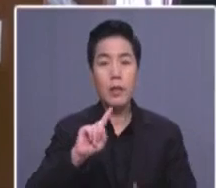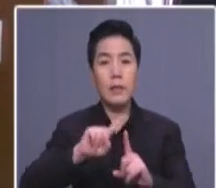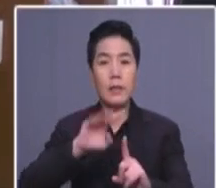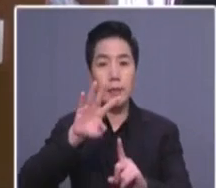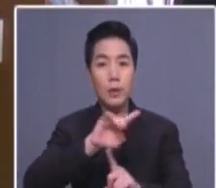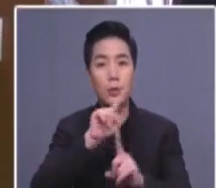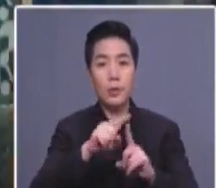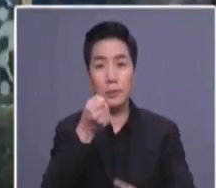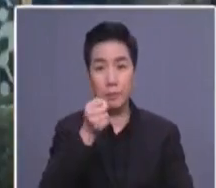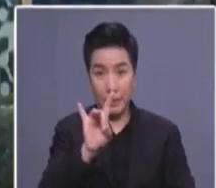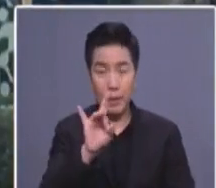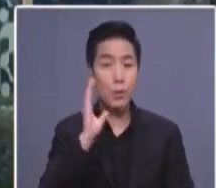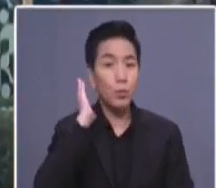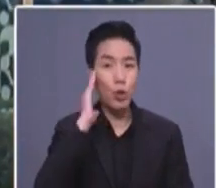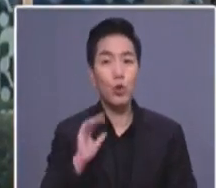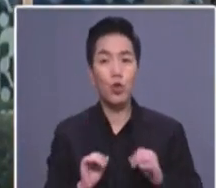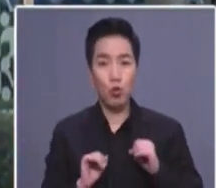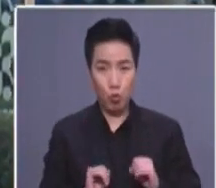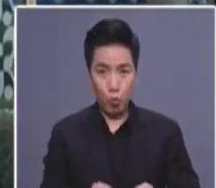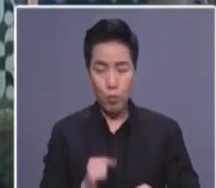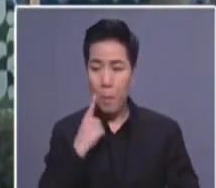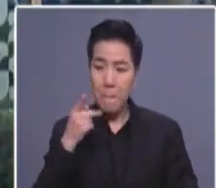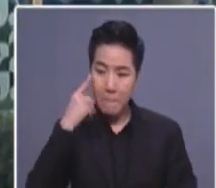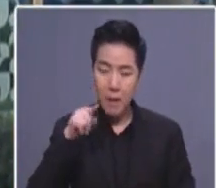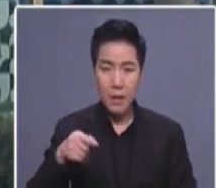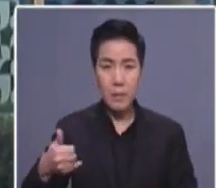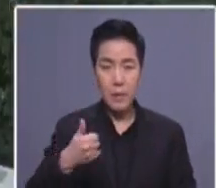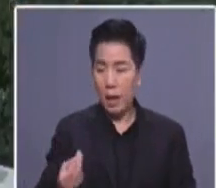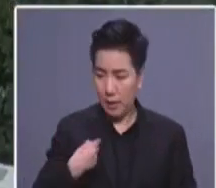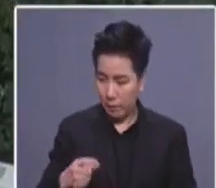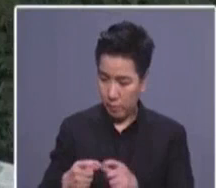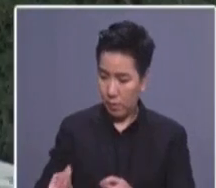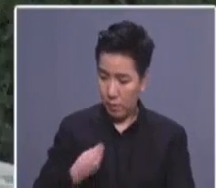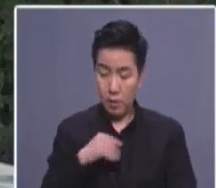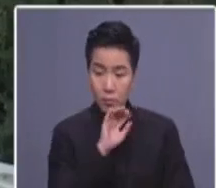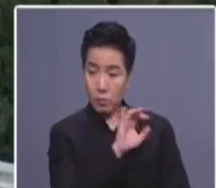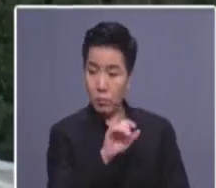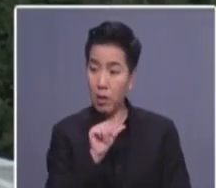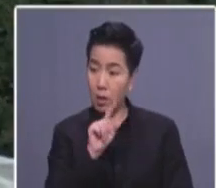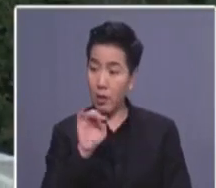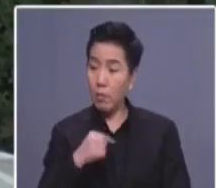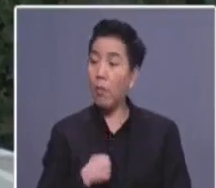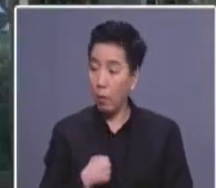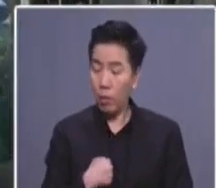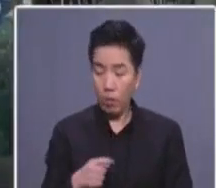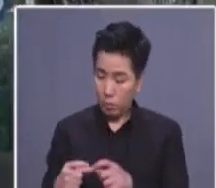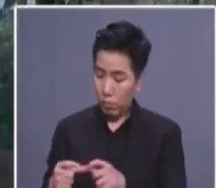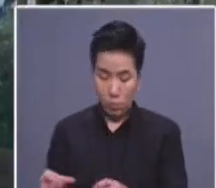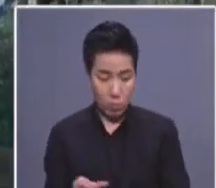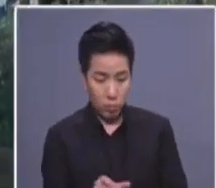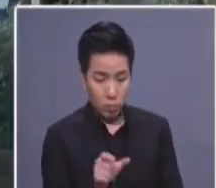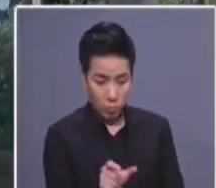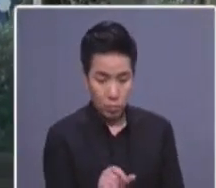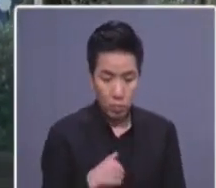มษายนนะครับชายหนุ่มคนนี้เนี่ยนะฮะเขาบอกว่าคุณป้าเนี่ยมาให้ไปกดเงินจริงไปให้ไปกด ATM จริงเขาก็เอา ATM ของคุ